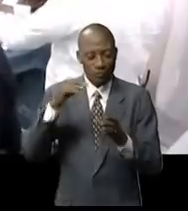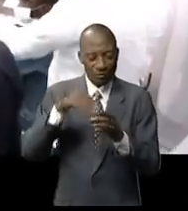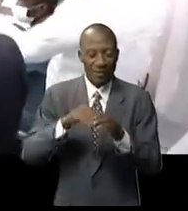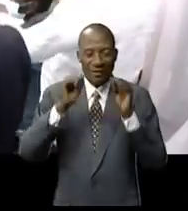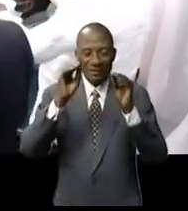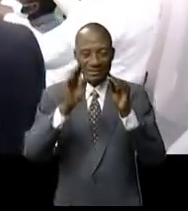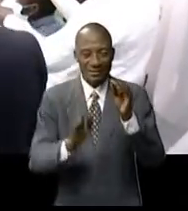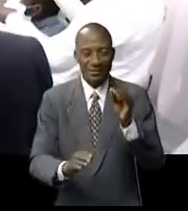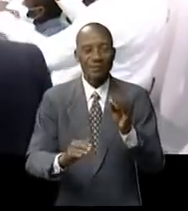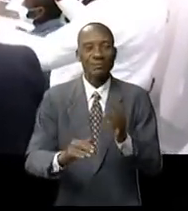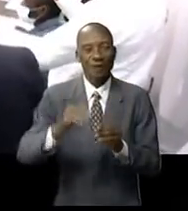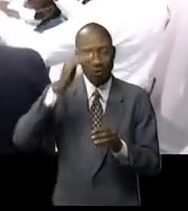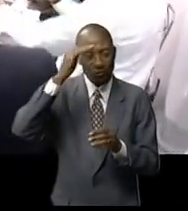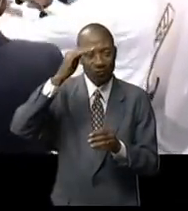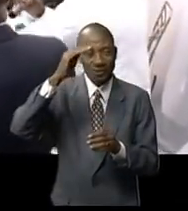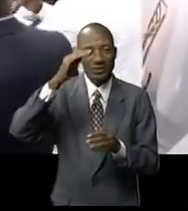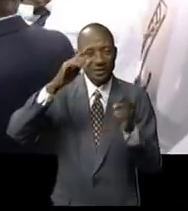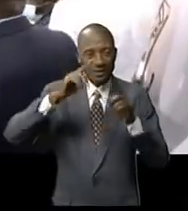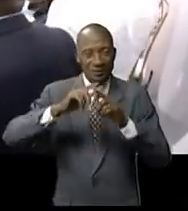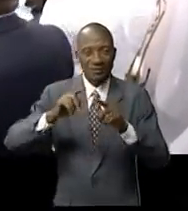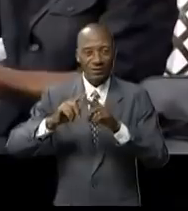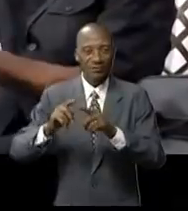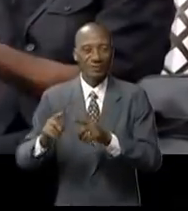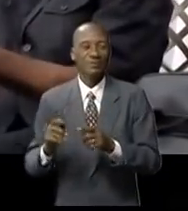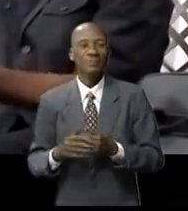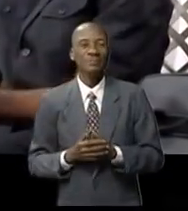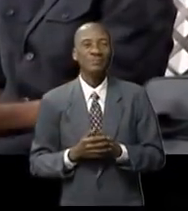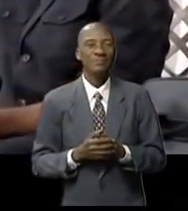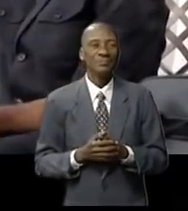foi, commencer d'abord et s'interroger chemin faisant.